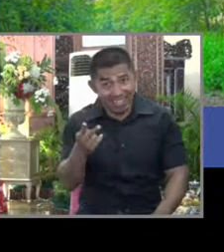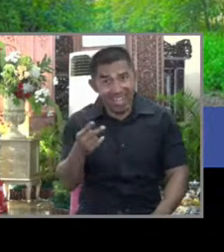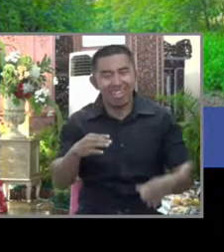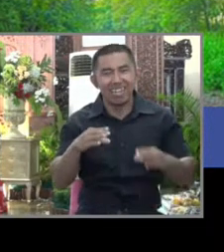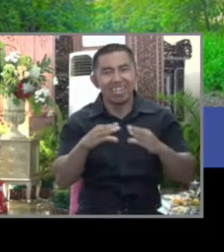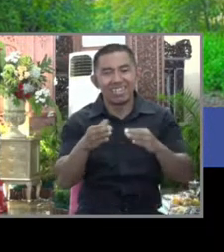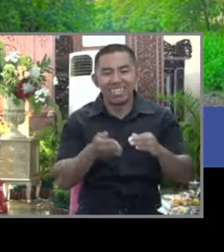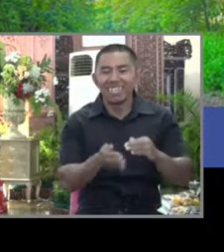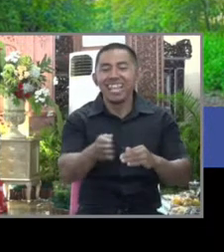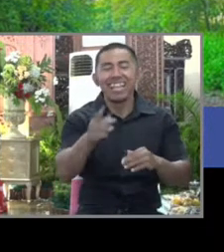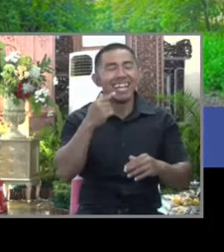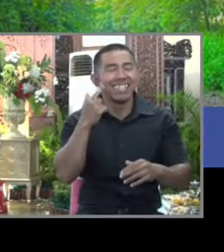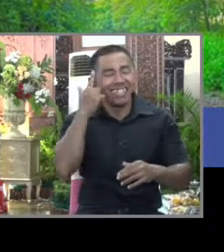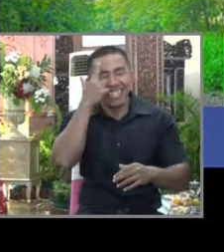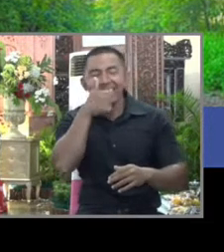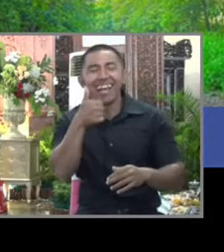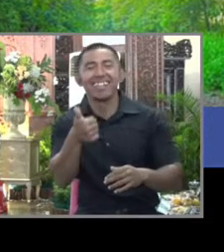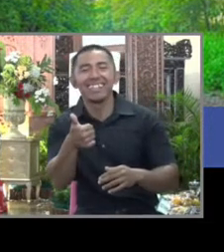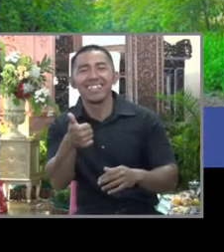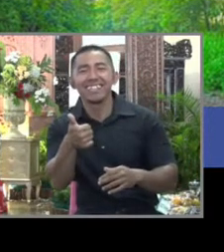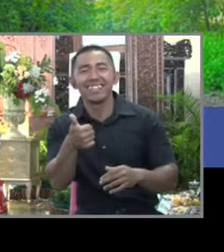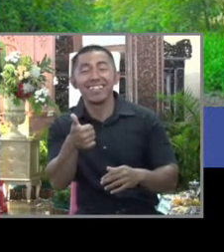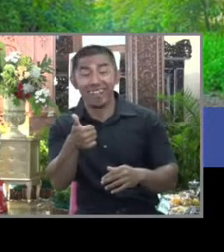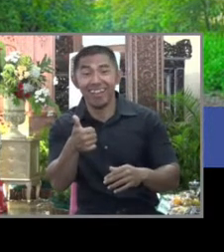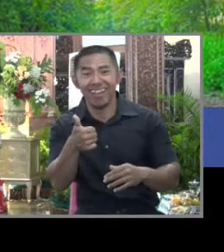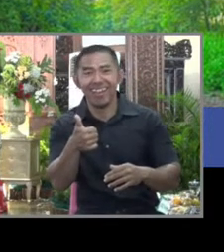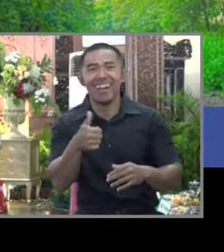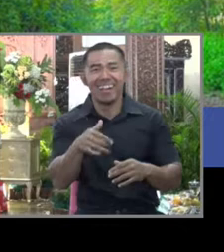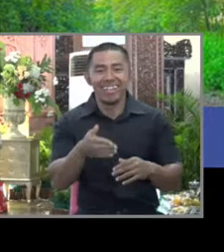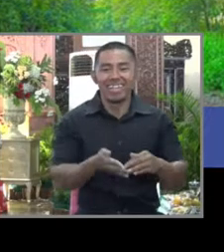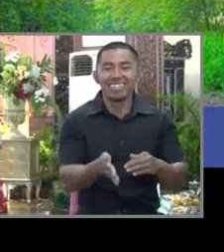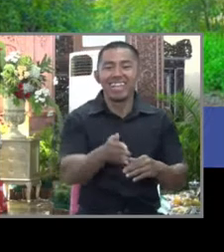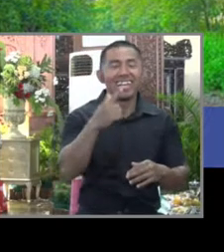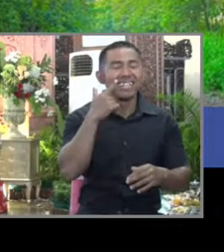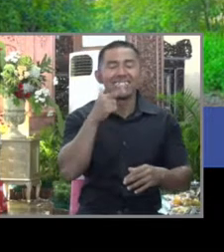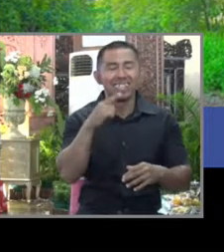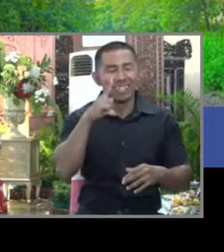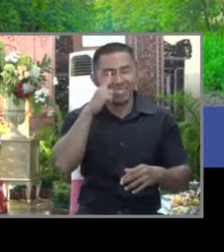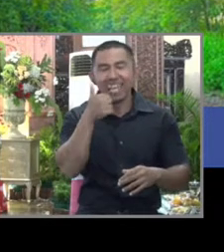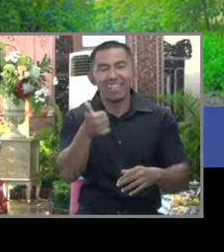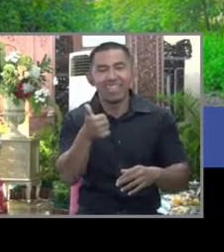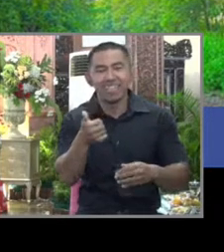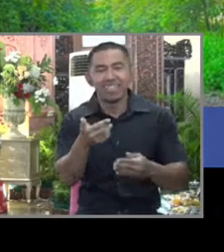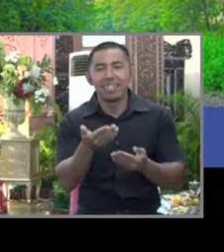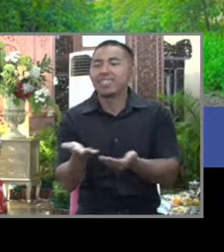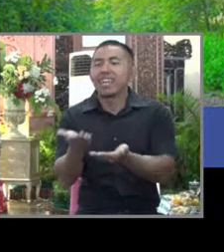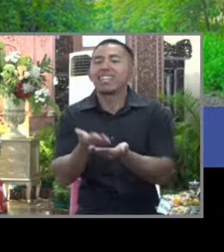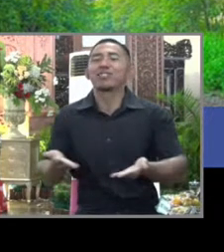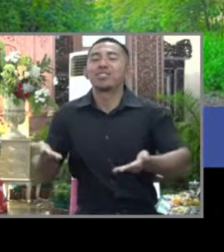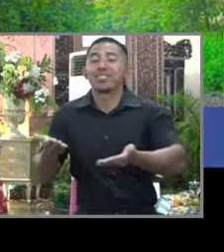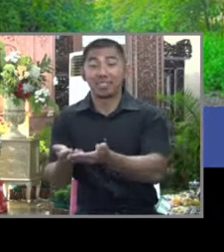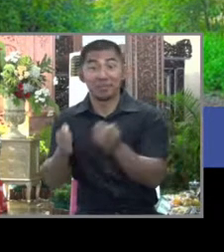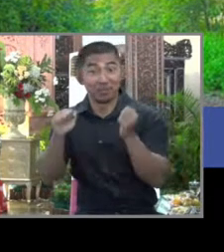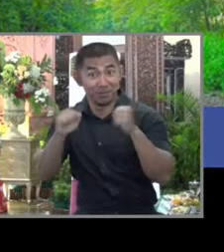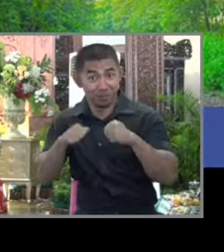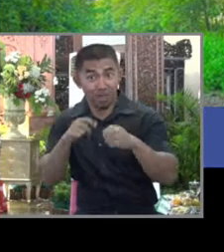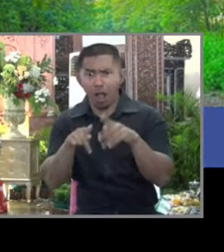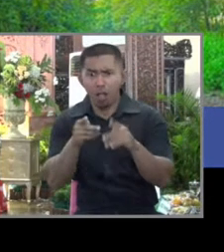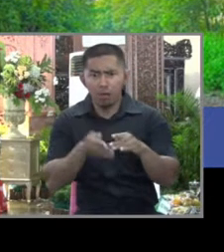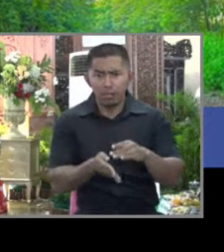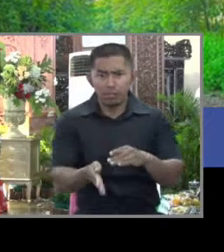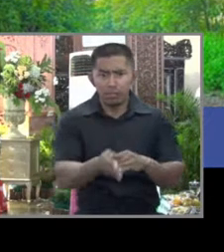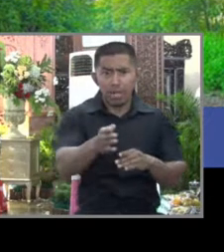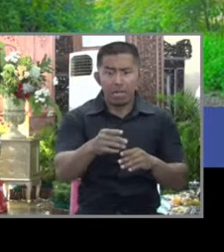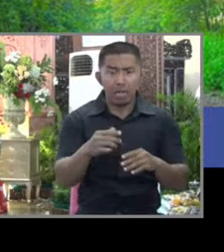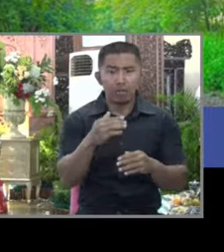Jalan Cantik, Bapak Ibu, kita aplikasi Jalan Cantik tolong disosialisasikan. Itu kesepakatan ya. Kalau itu jalan nasional